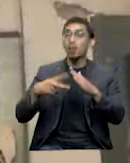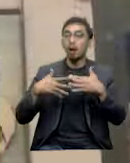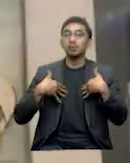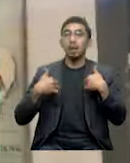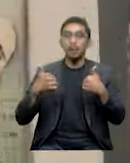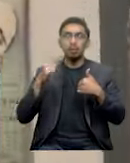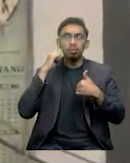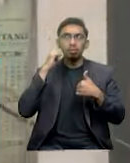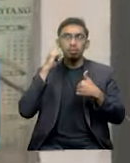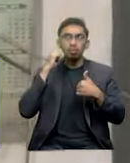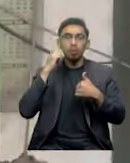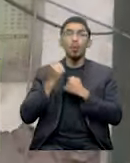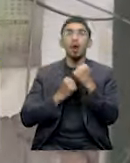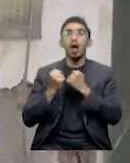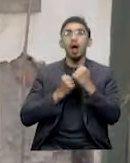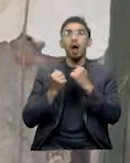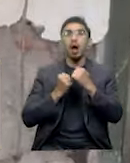keras dari tembok.